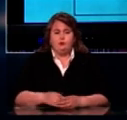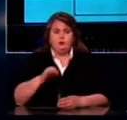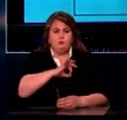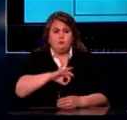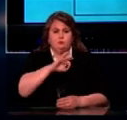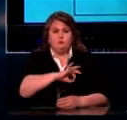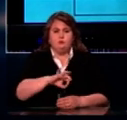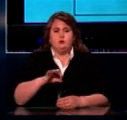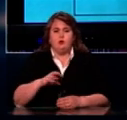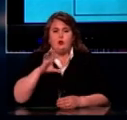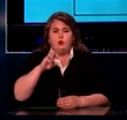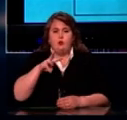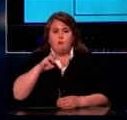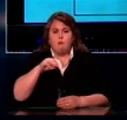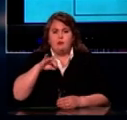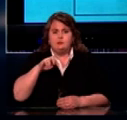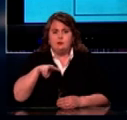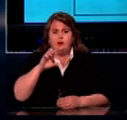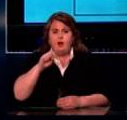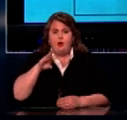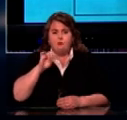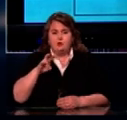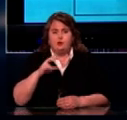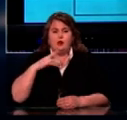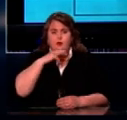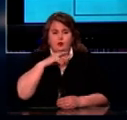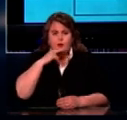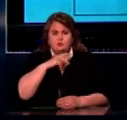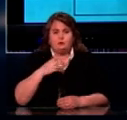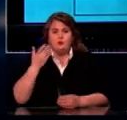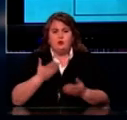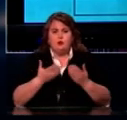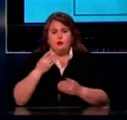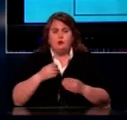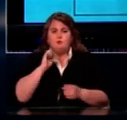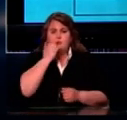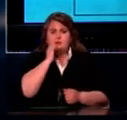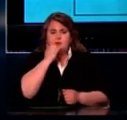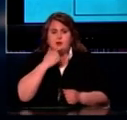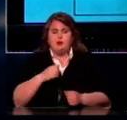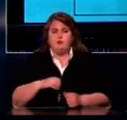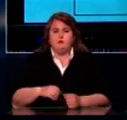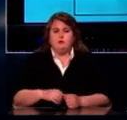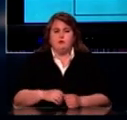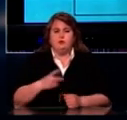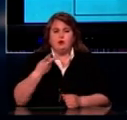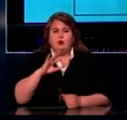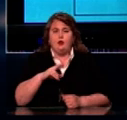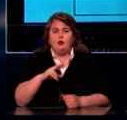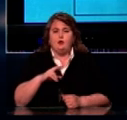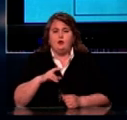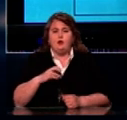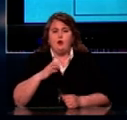Применение. Метиламин применяется для производства лекарств или полимерных материалов. Анилин для